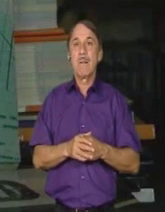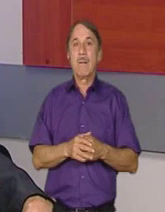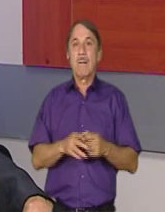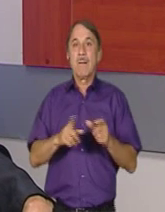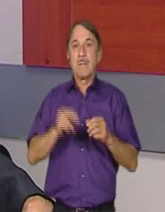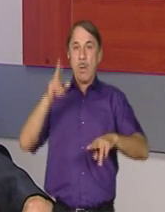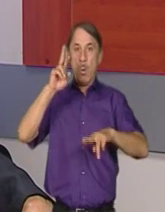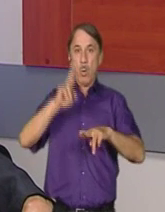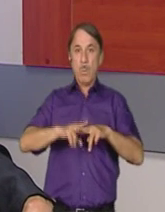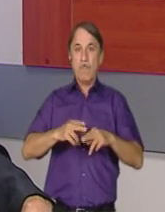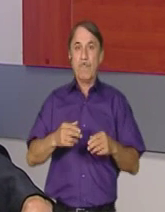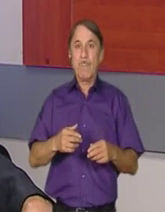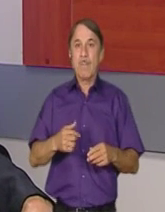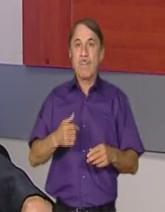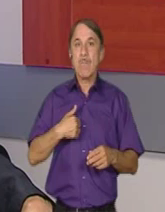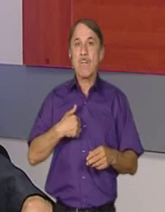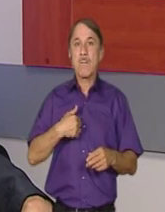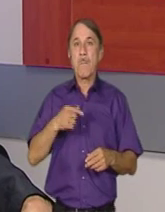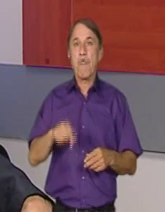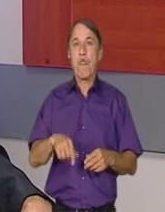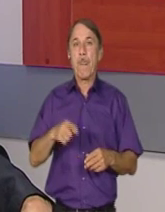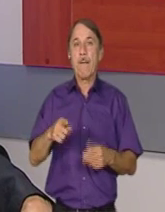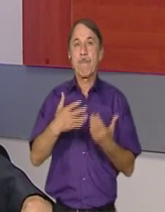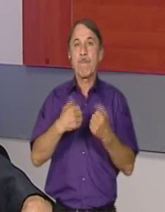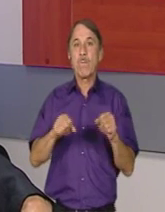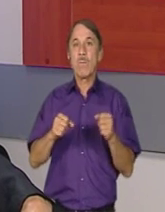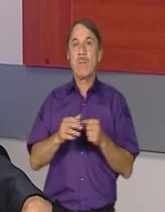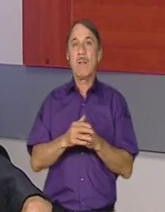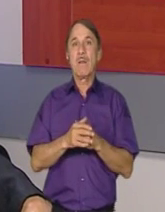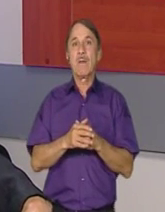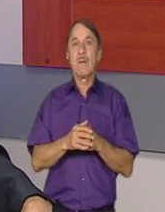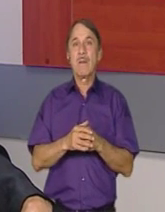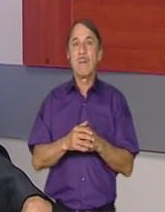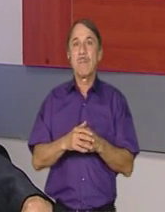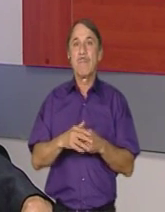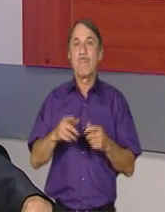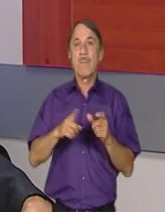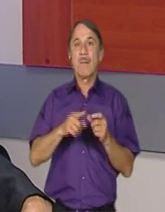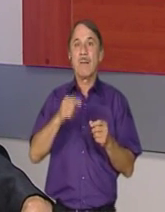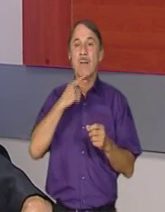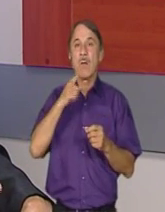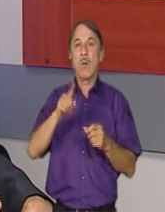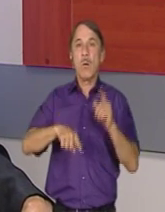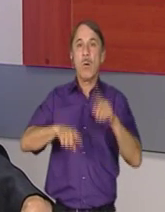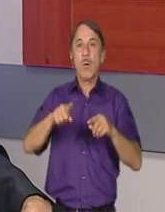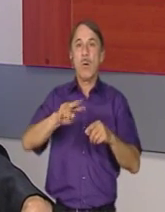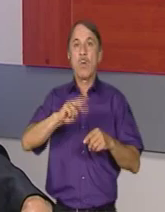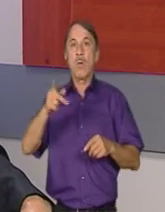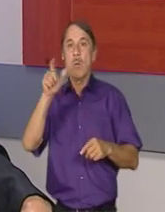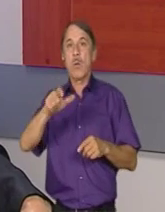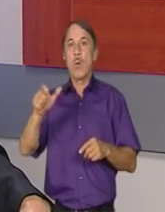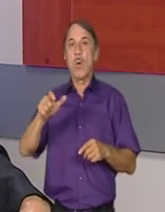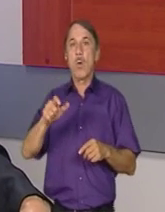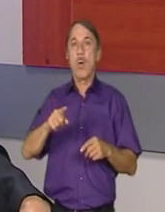uobliči. Primera radi, na temu generali, ja sam napisao jedno, dve, tri strane, pak, dok nisam uobličio aforizam i taj